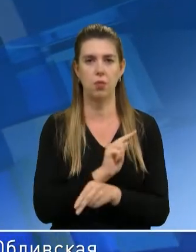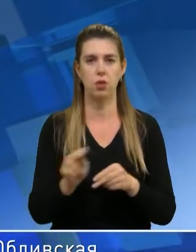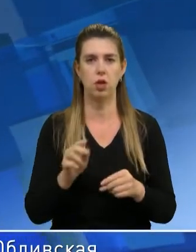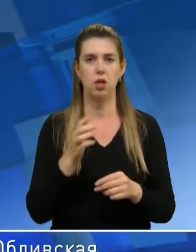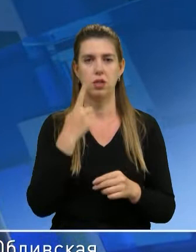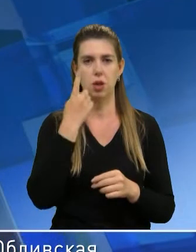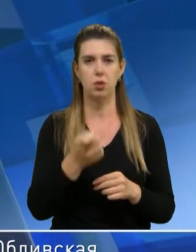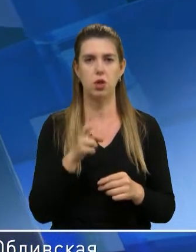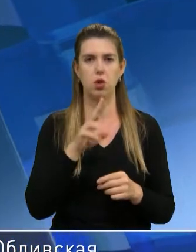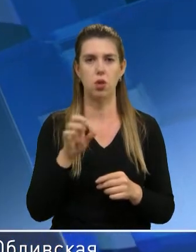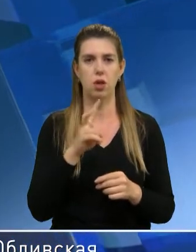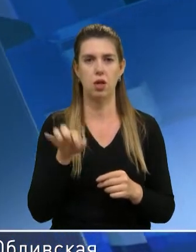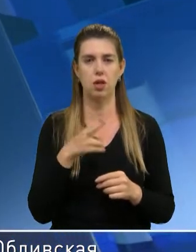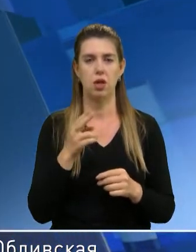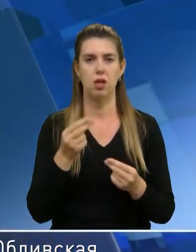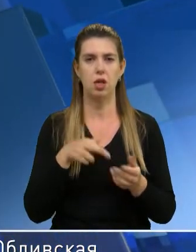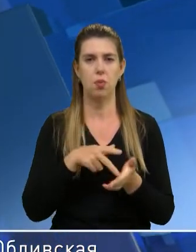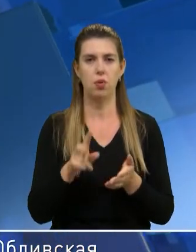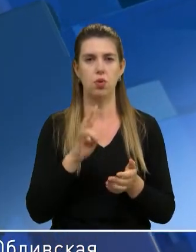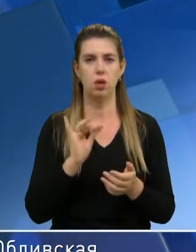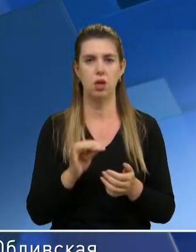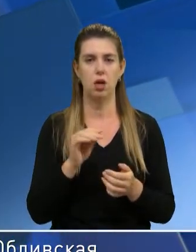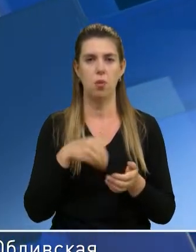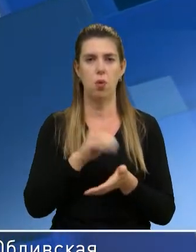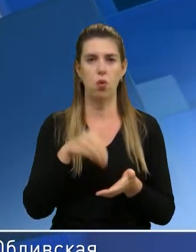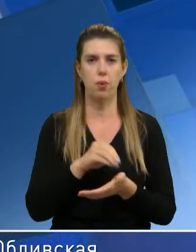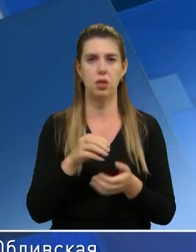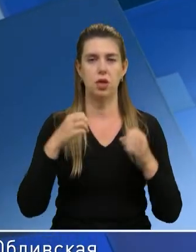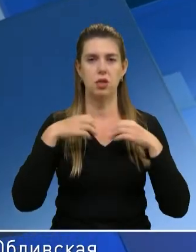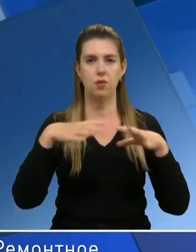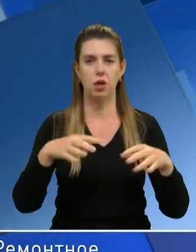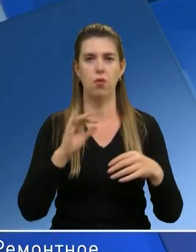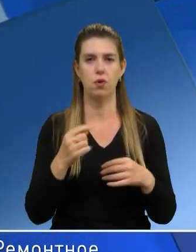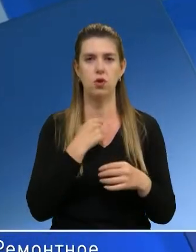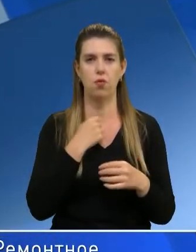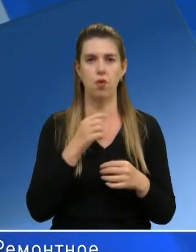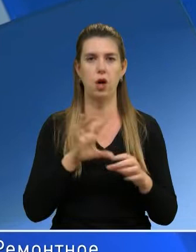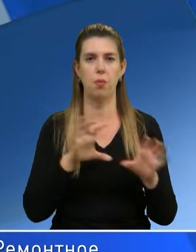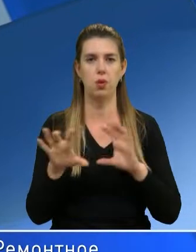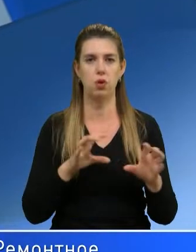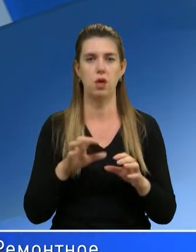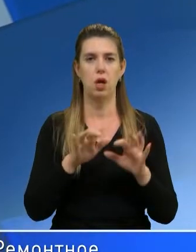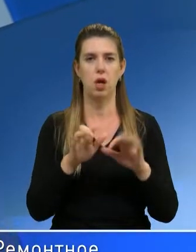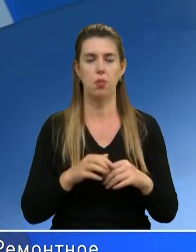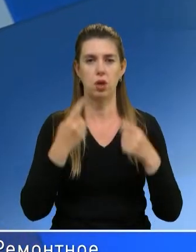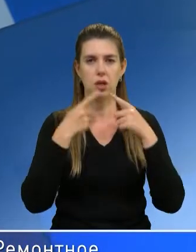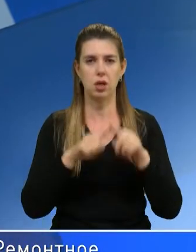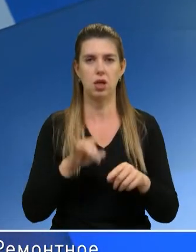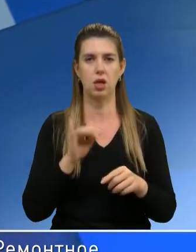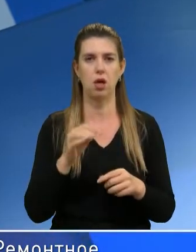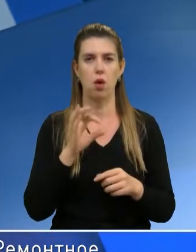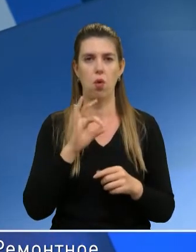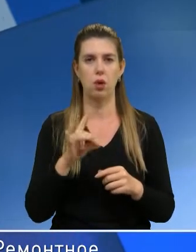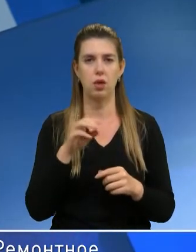этом сообщает Донленд. Средства пойдут в том числе на приобретение светового, звукового оборудования, компьютерной техники и